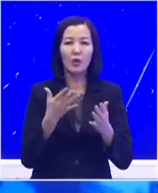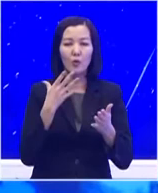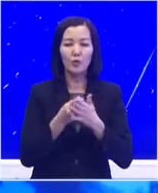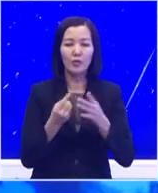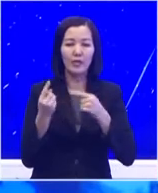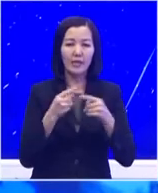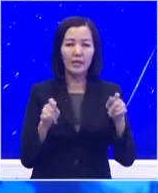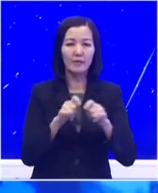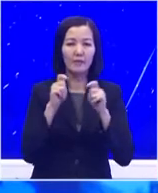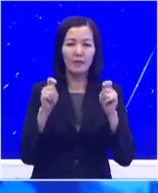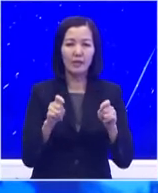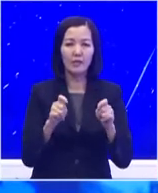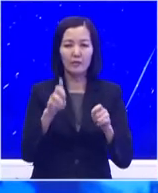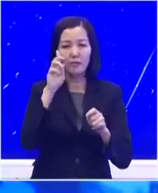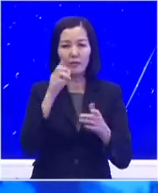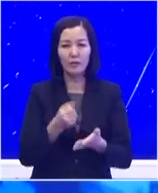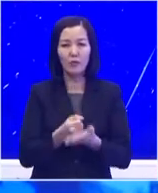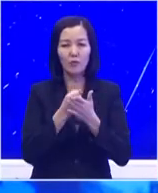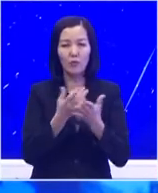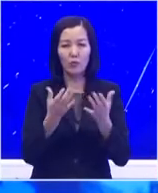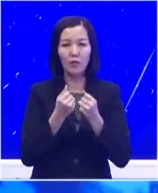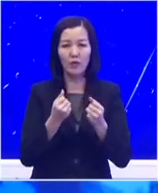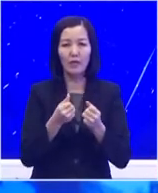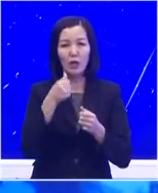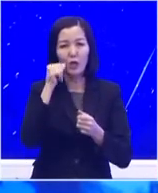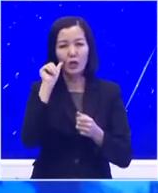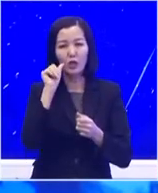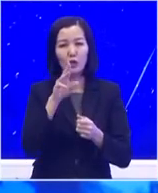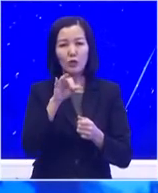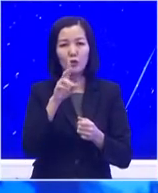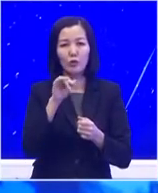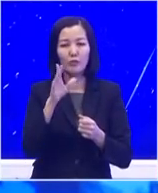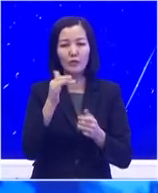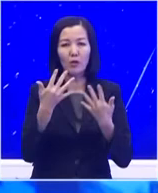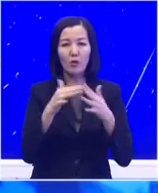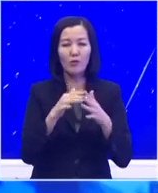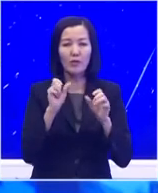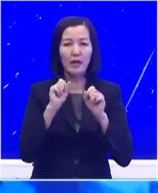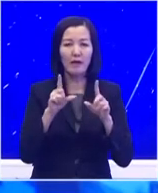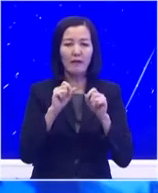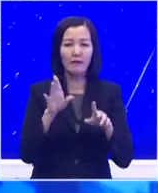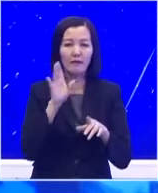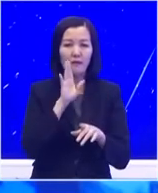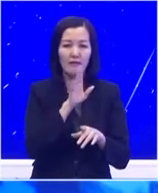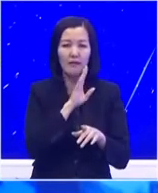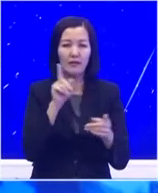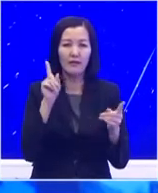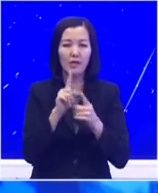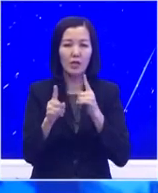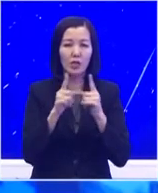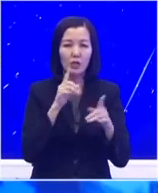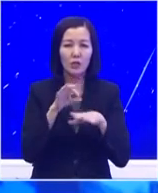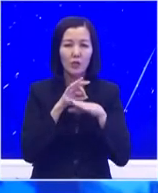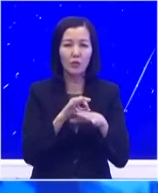отырмайды. Өз алдына іс бастап, мемлекет қолдауына жүгінеді. Күні кеше Тұзды Бастау ауылында алтын құрсақ аналардың басын қосқан алқалы жиын